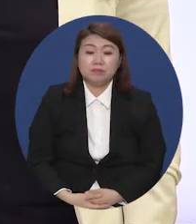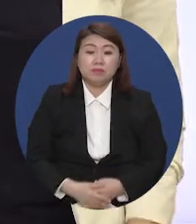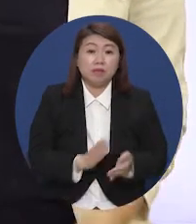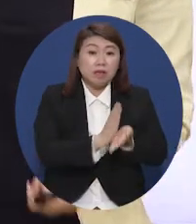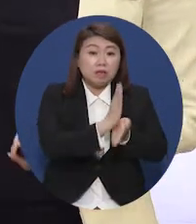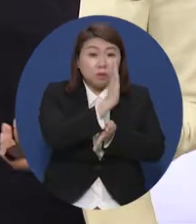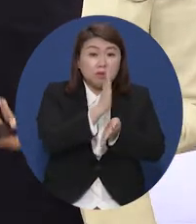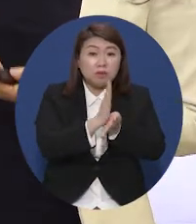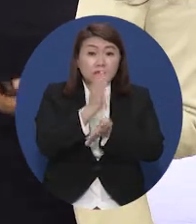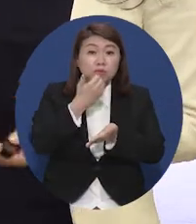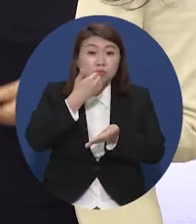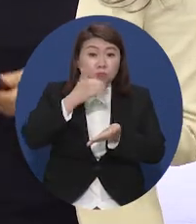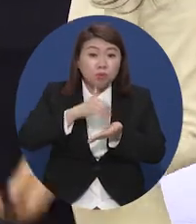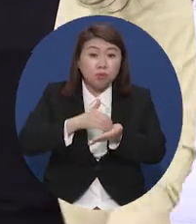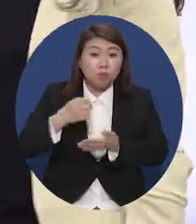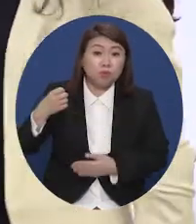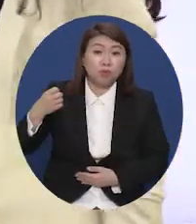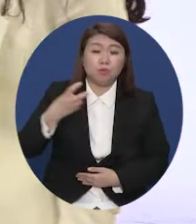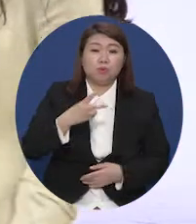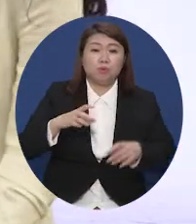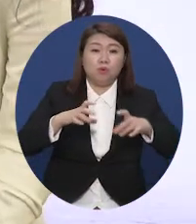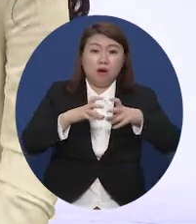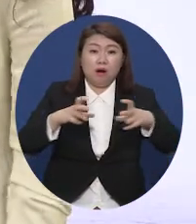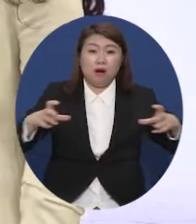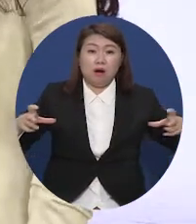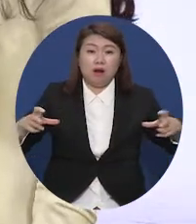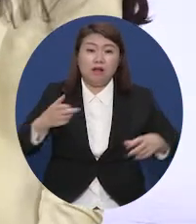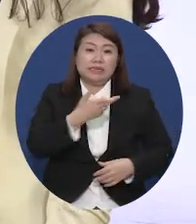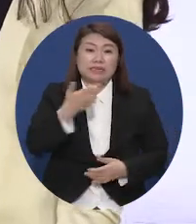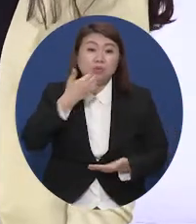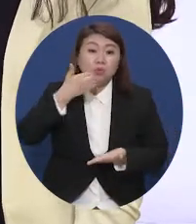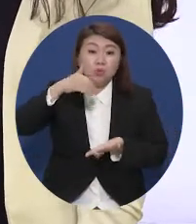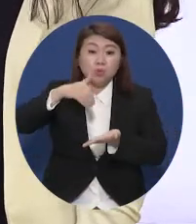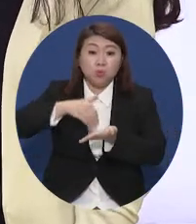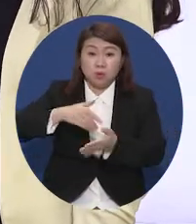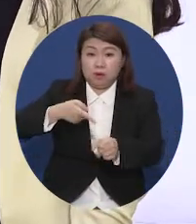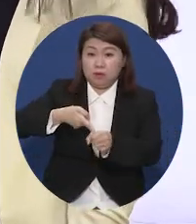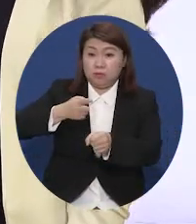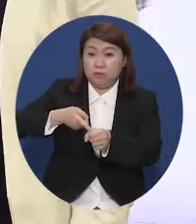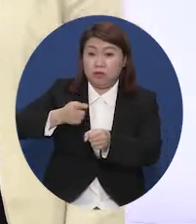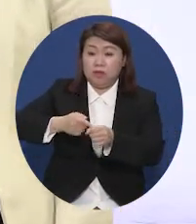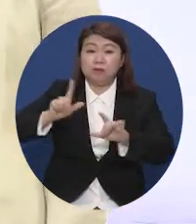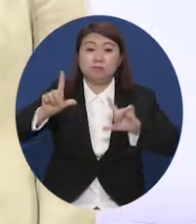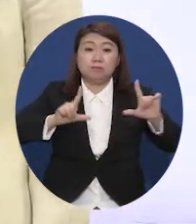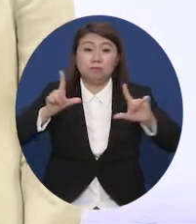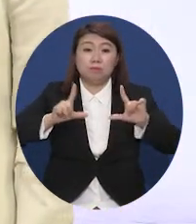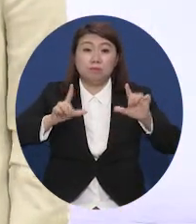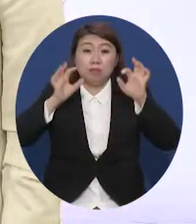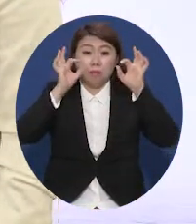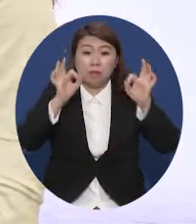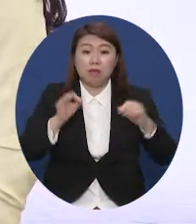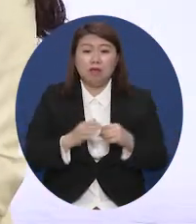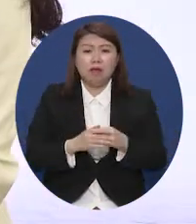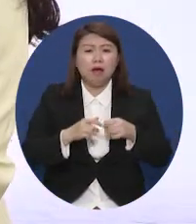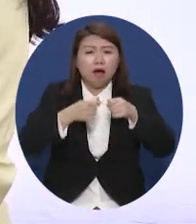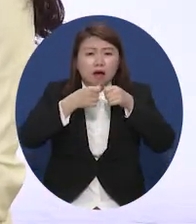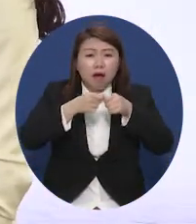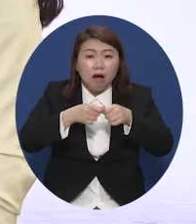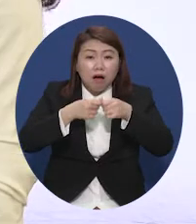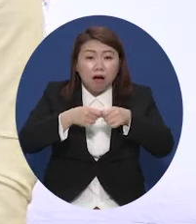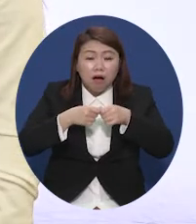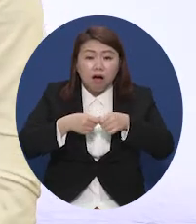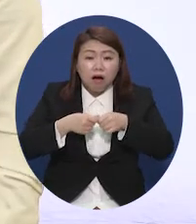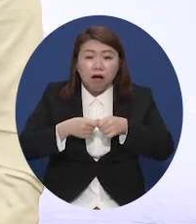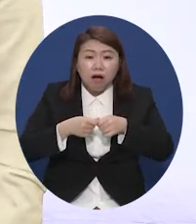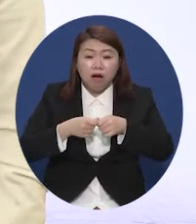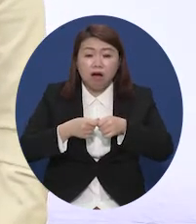비석의 형태, 세워져 있는 형태뿐만 아니라요 이렇게 바위에 기록된 조각물들도 있는데요 굉장히